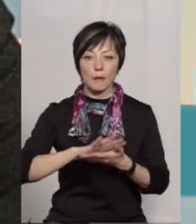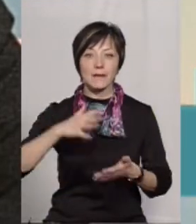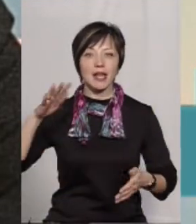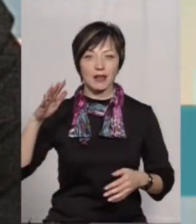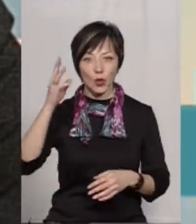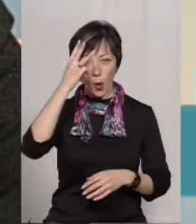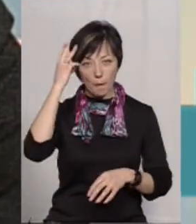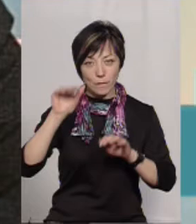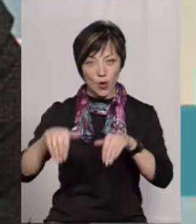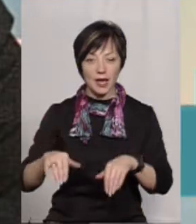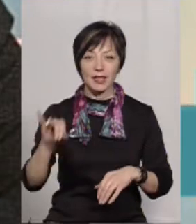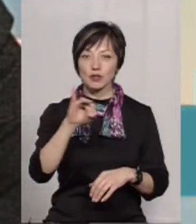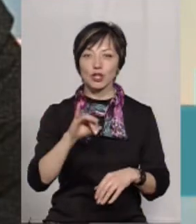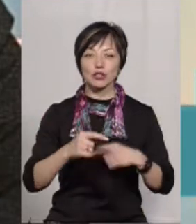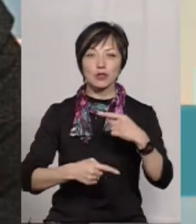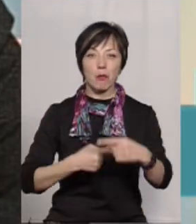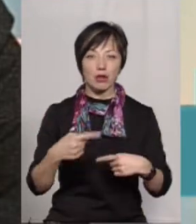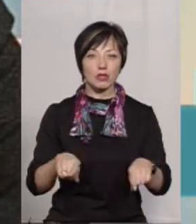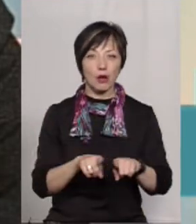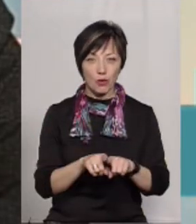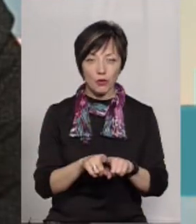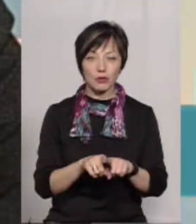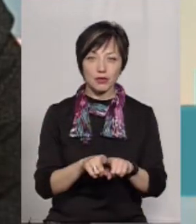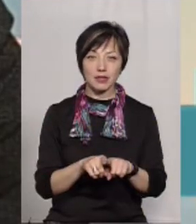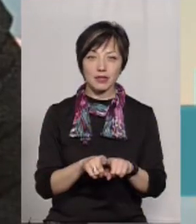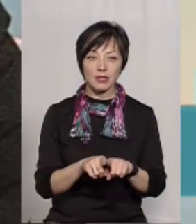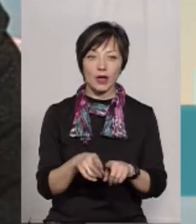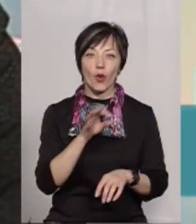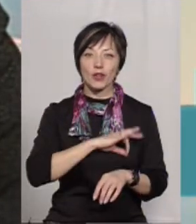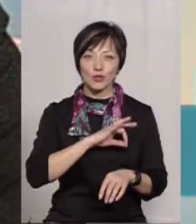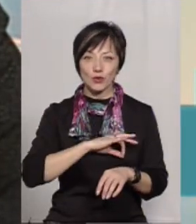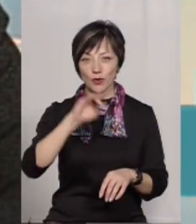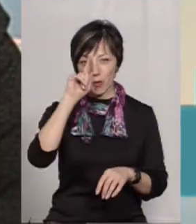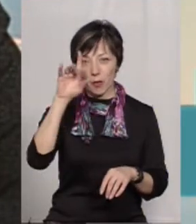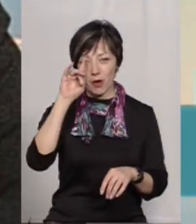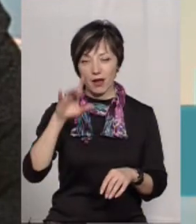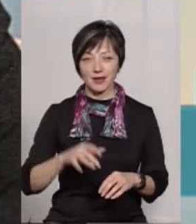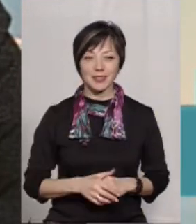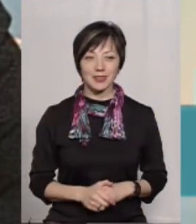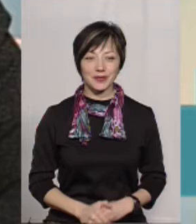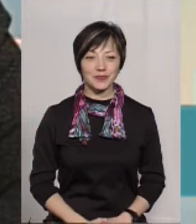перлиною Поділля, історичною, спадщиною такою, то вони і користуються популярністю.